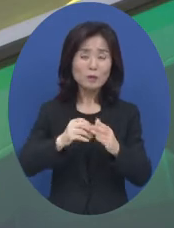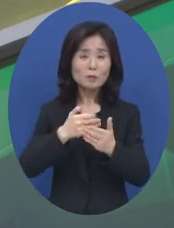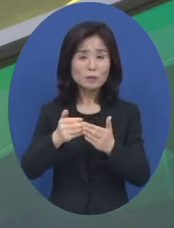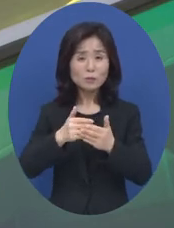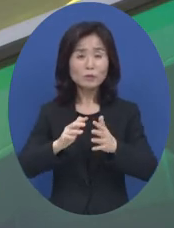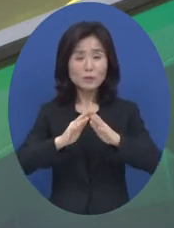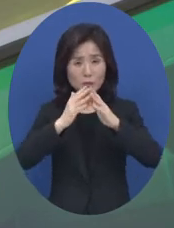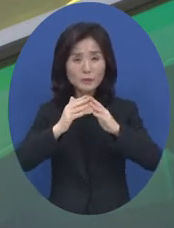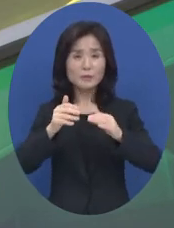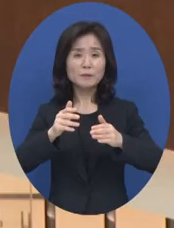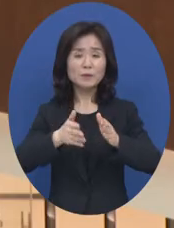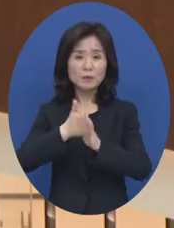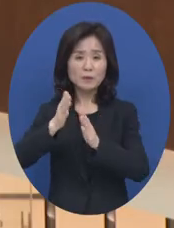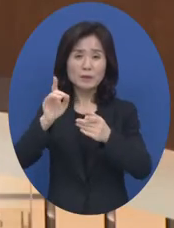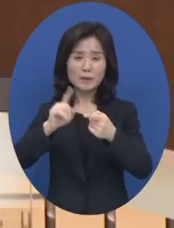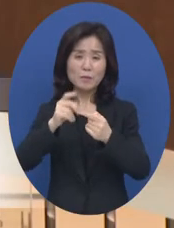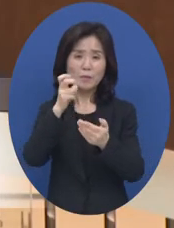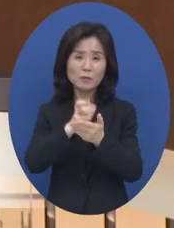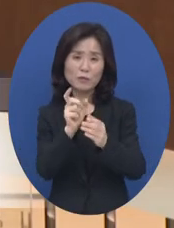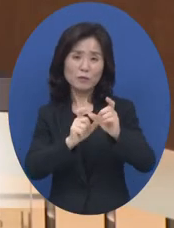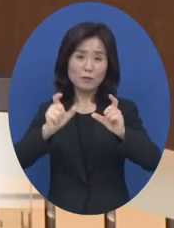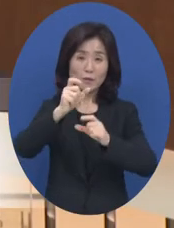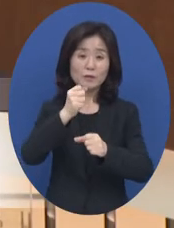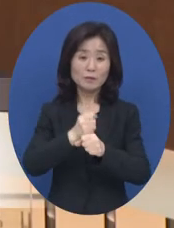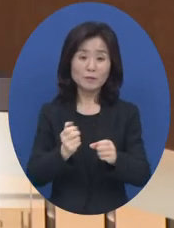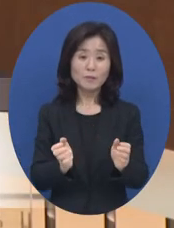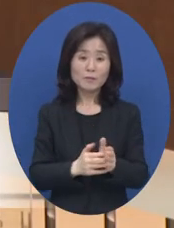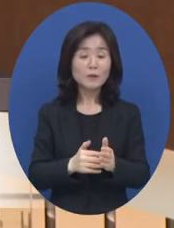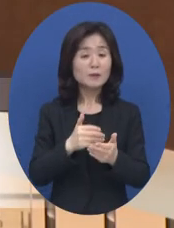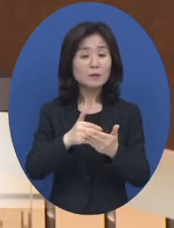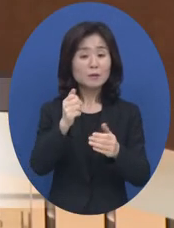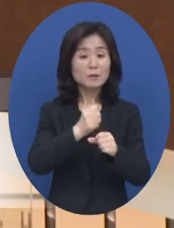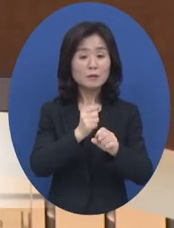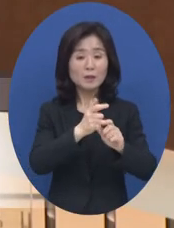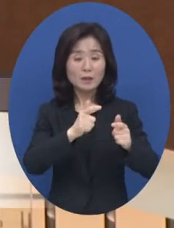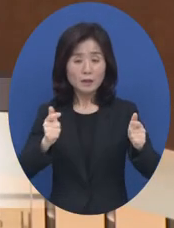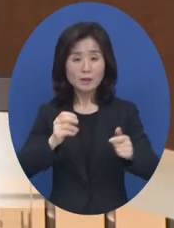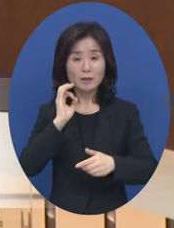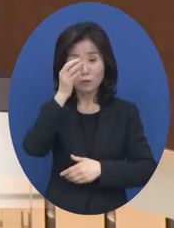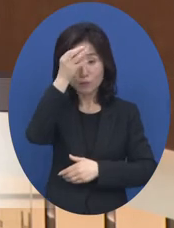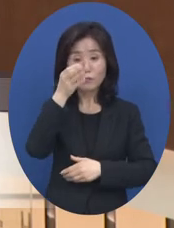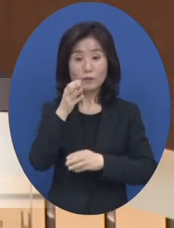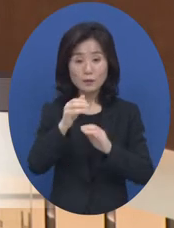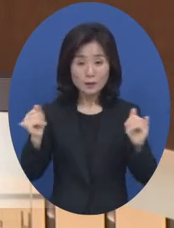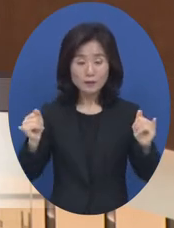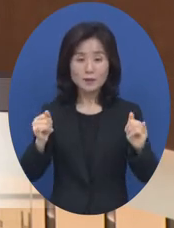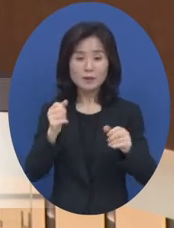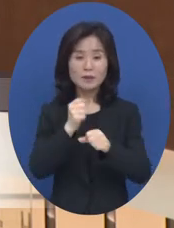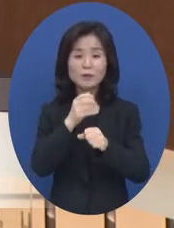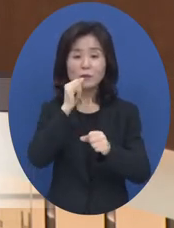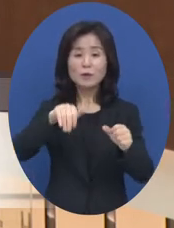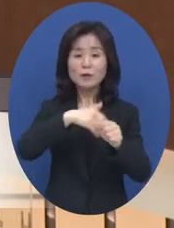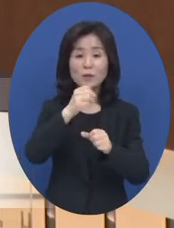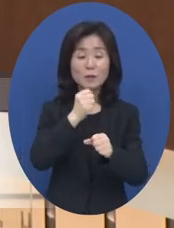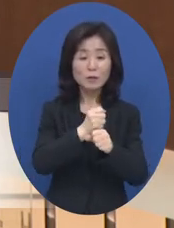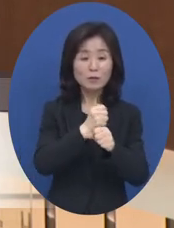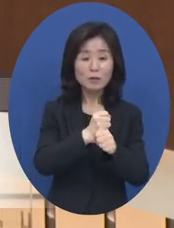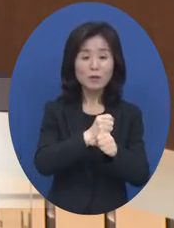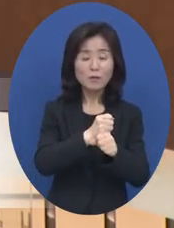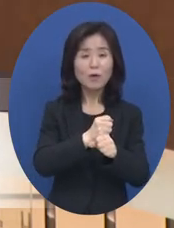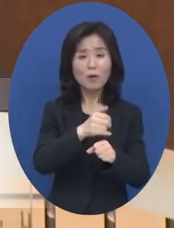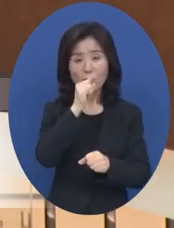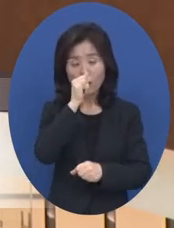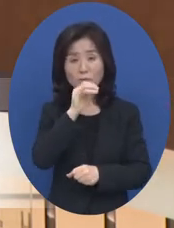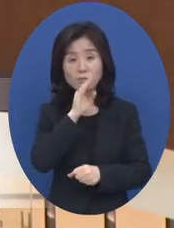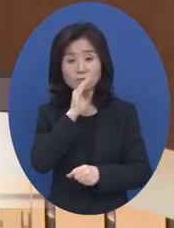규제를 더했습니다 작품을 제작하는 다양한 작가들이 제작할 수 있는 환경이 만들어지는 것도 있겠지만